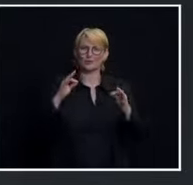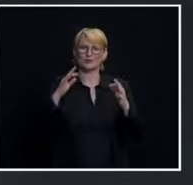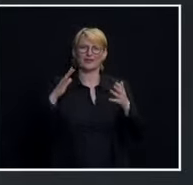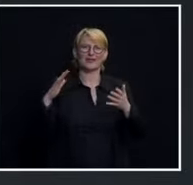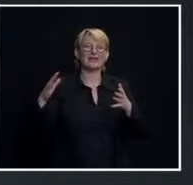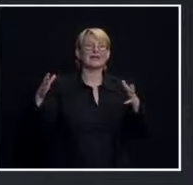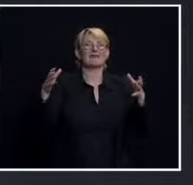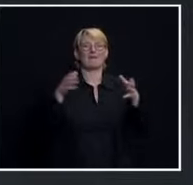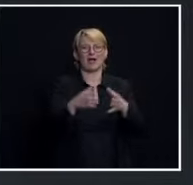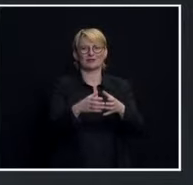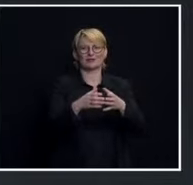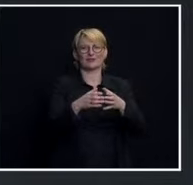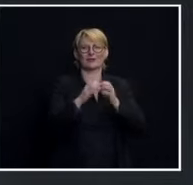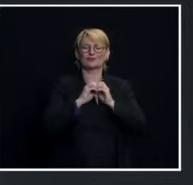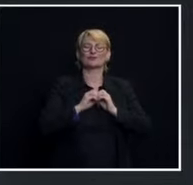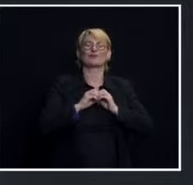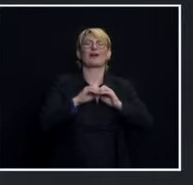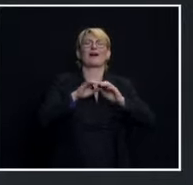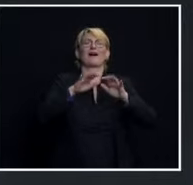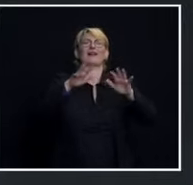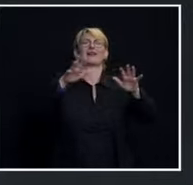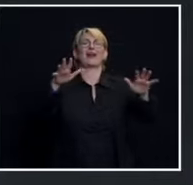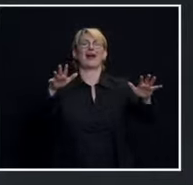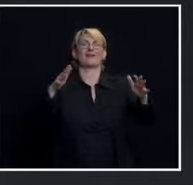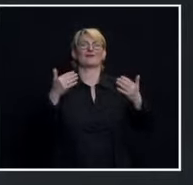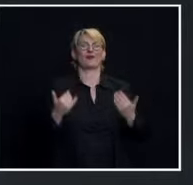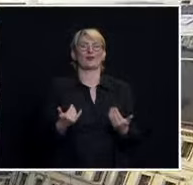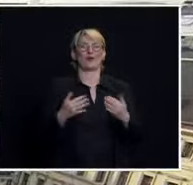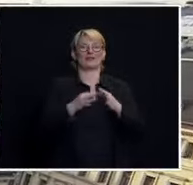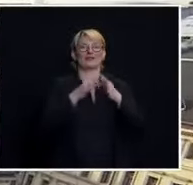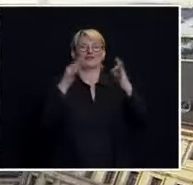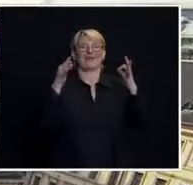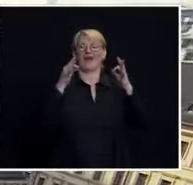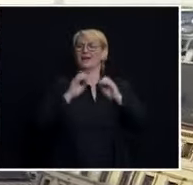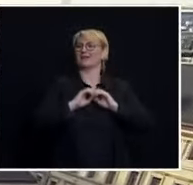Gemeinschaft und Strahlkraft dieses Tages. Dankeschön.